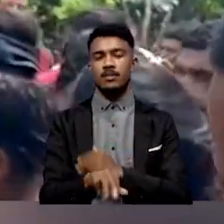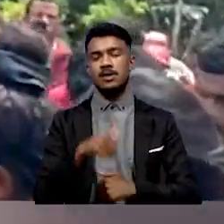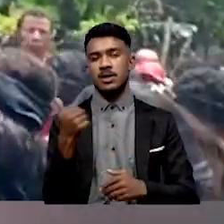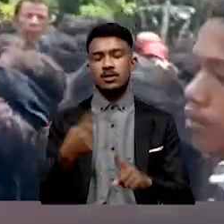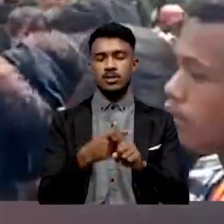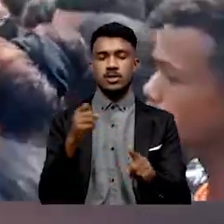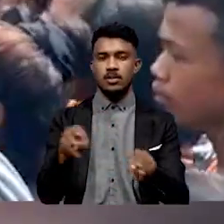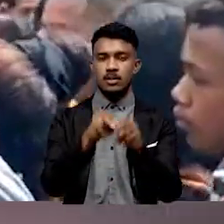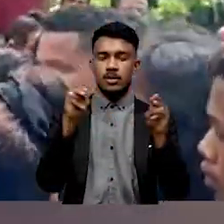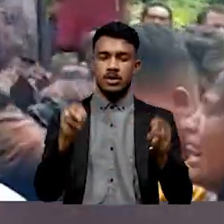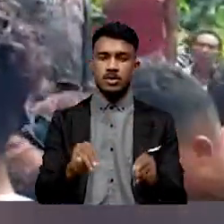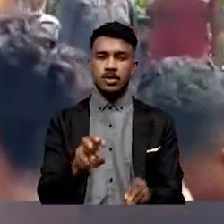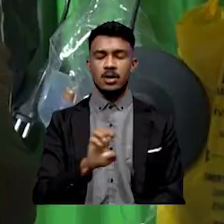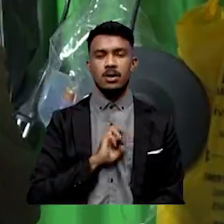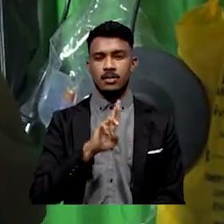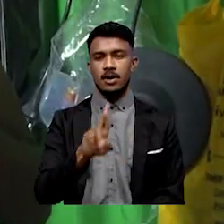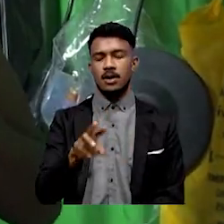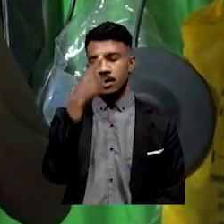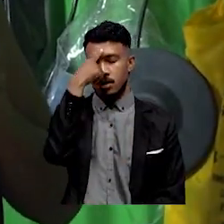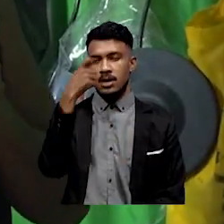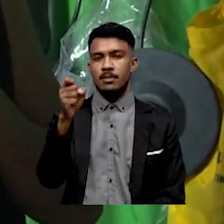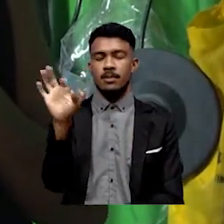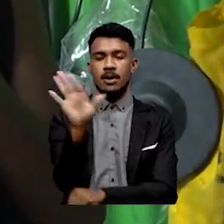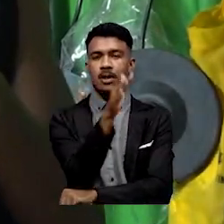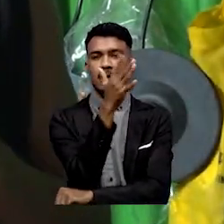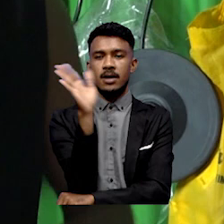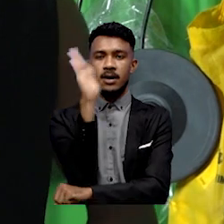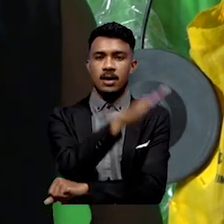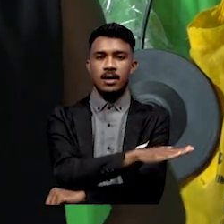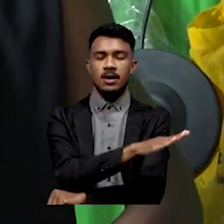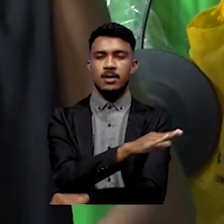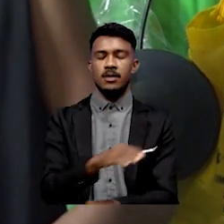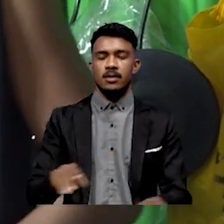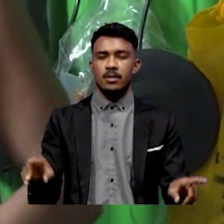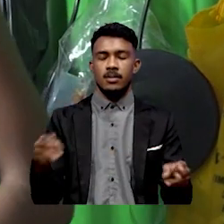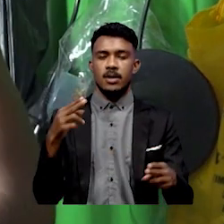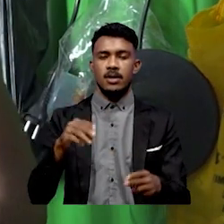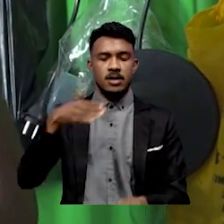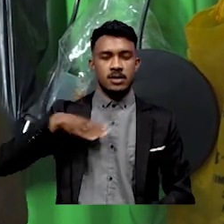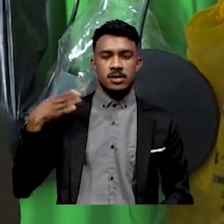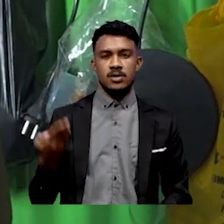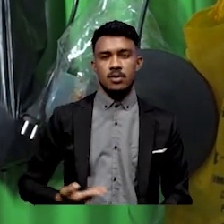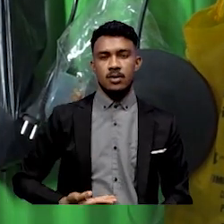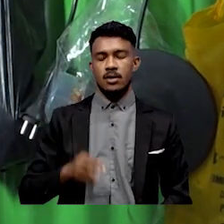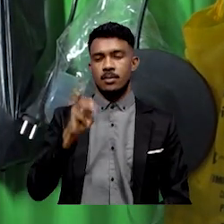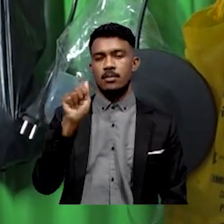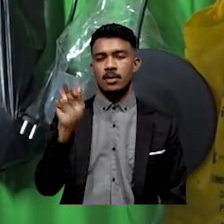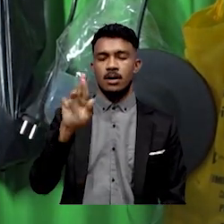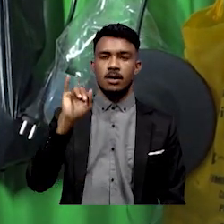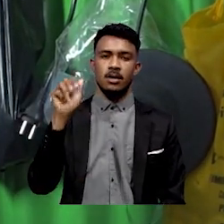Hermera tamba ai hanehan. Ba senhora Maria Martins nebenia oang ikung agora idade foi